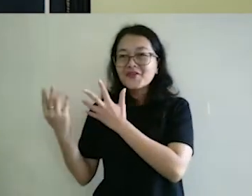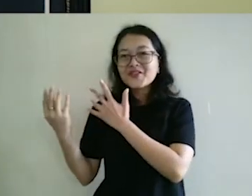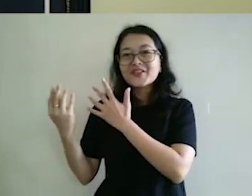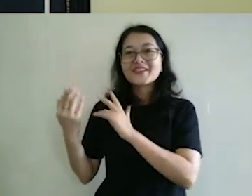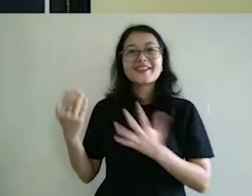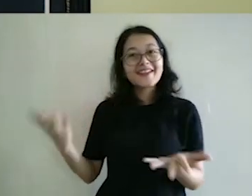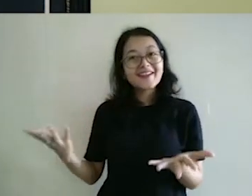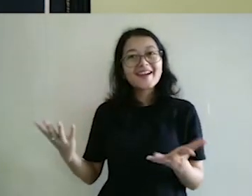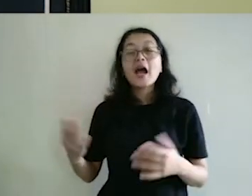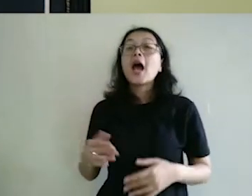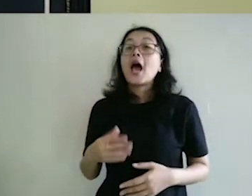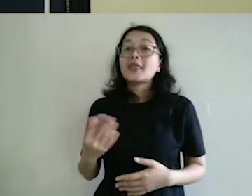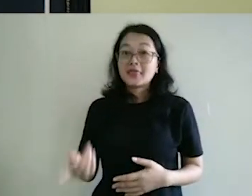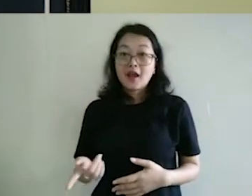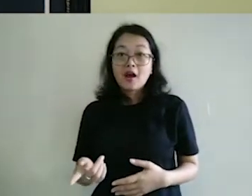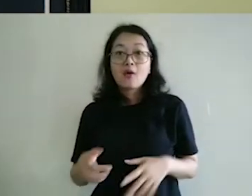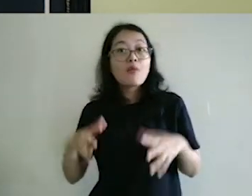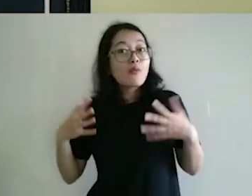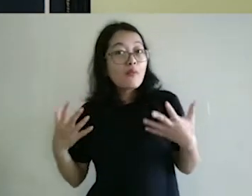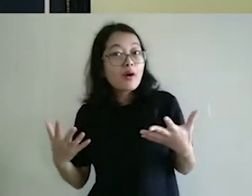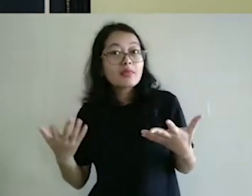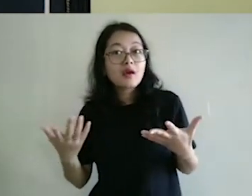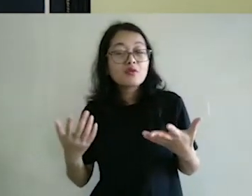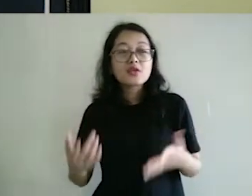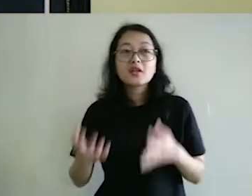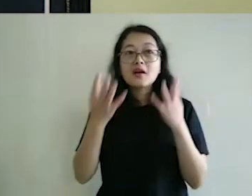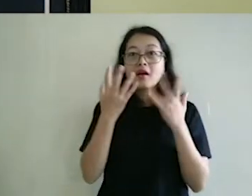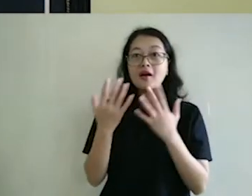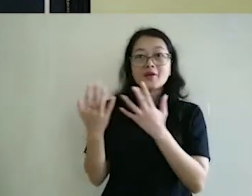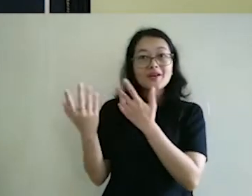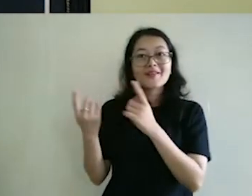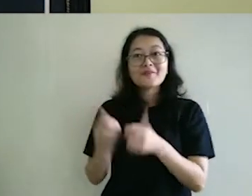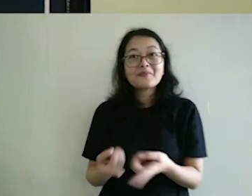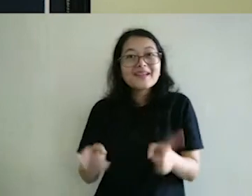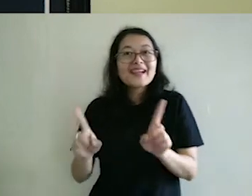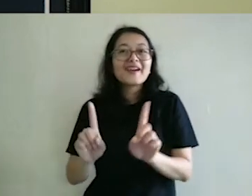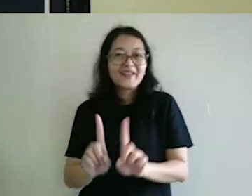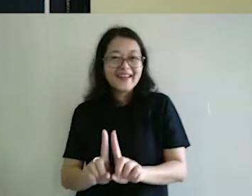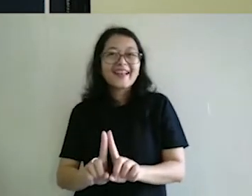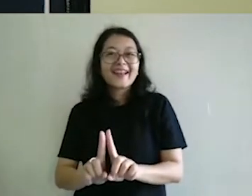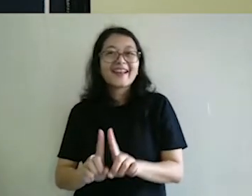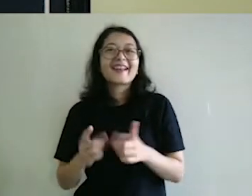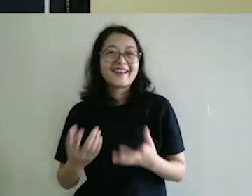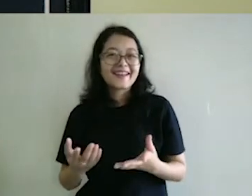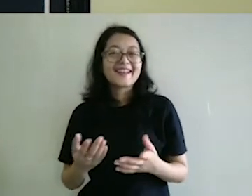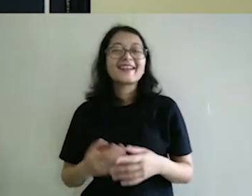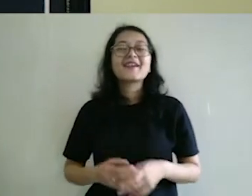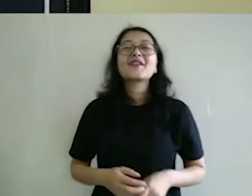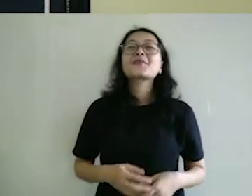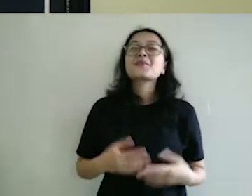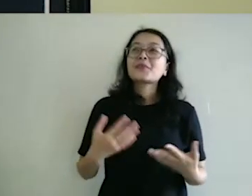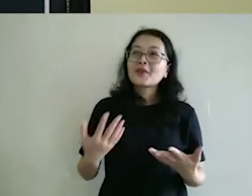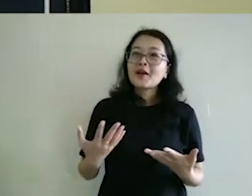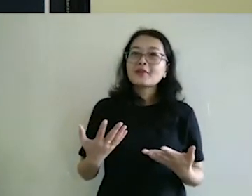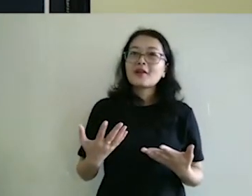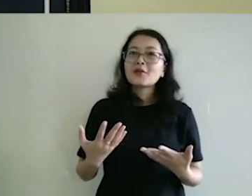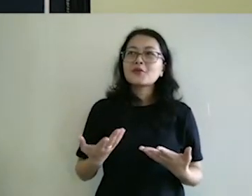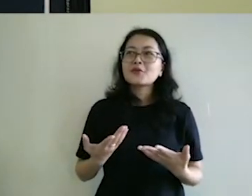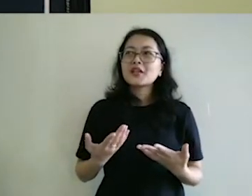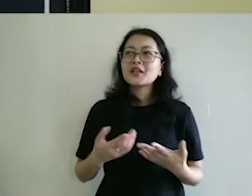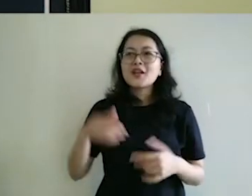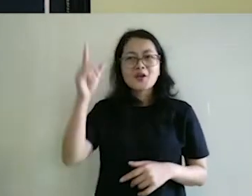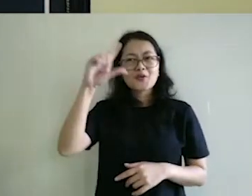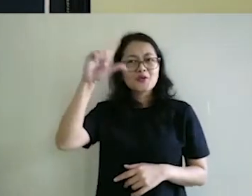tahun atau berhari ulang tahun perkawinan, anniversary, atau mungkin